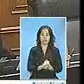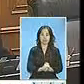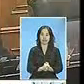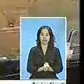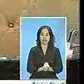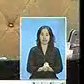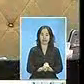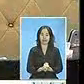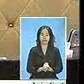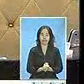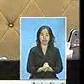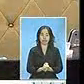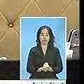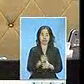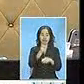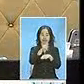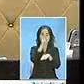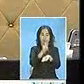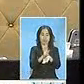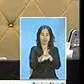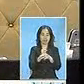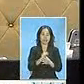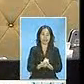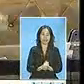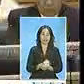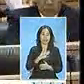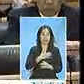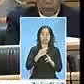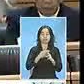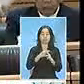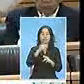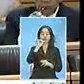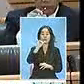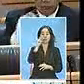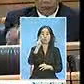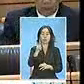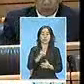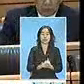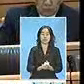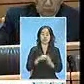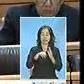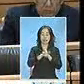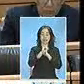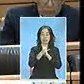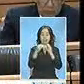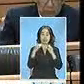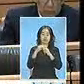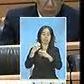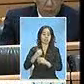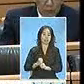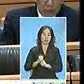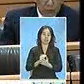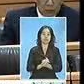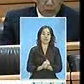กราบเรียนท่านประธานรัฐสภาที่เคารพผมนายุคนชนวัฒน์ปัญญา จันทบุรีประชาธิปัตย์ในฐ